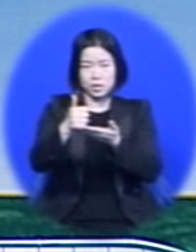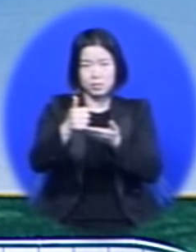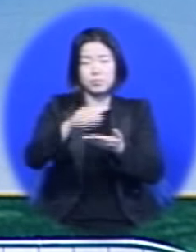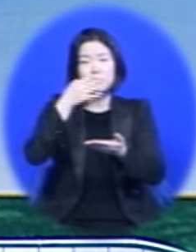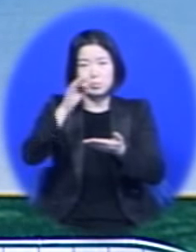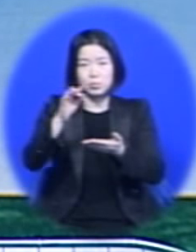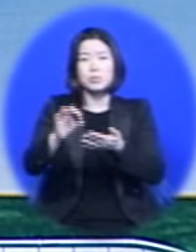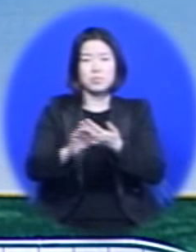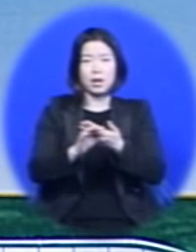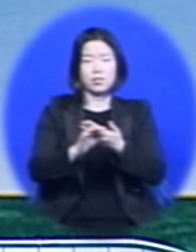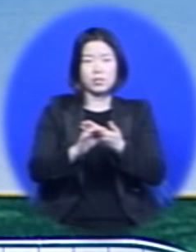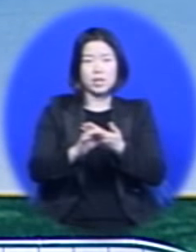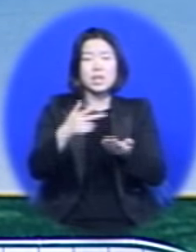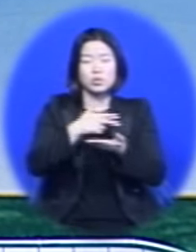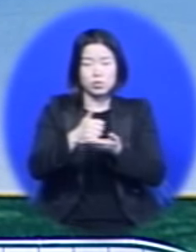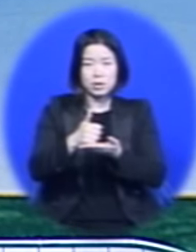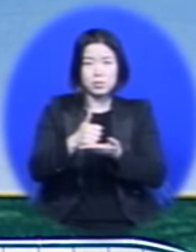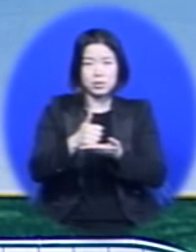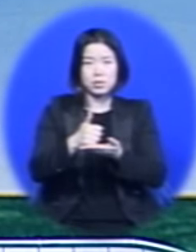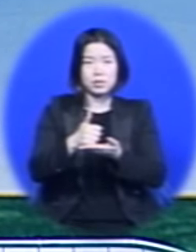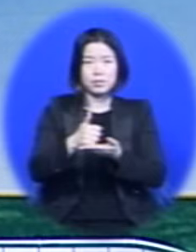그렇게 부르시면 주님은